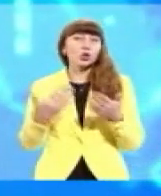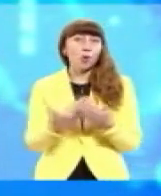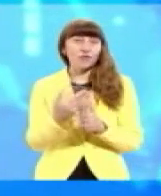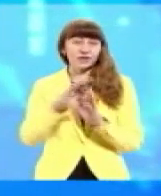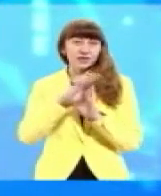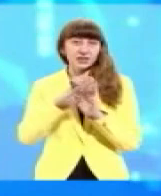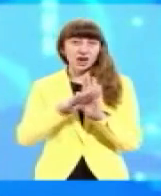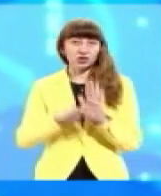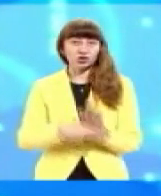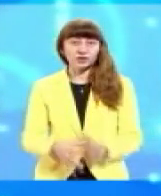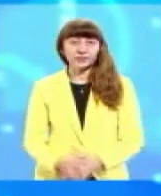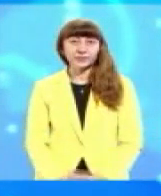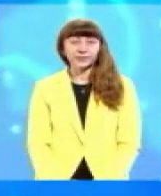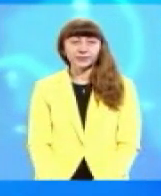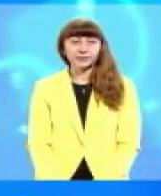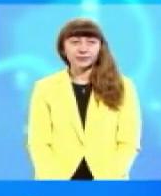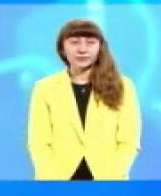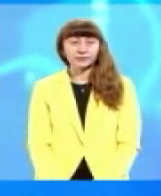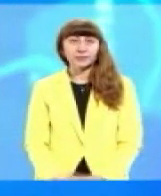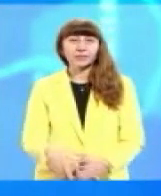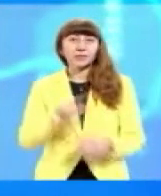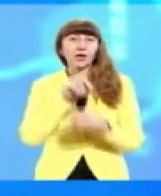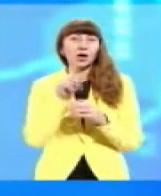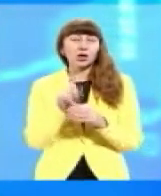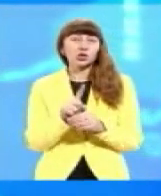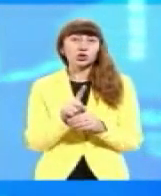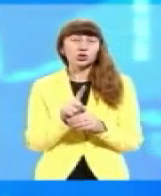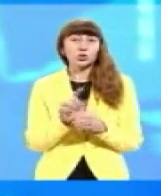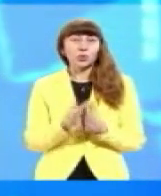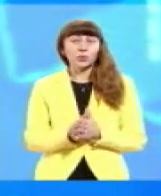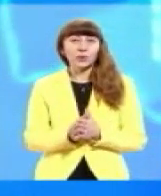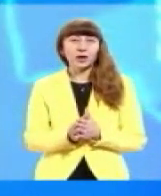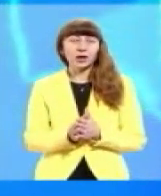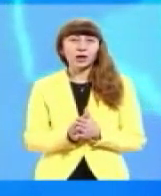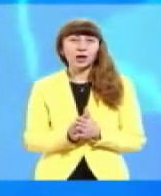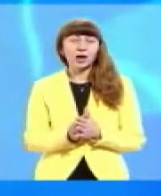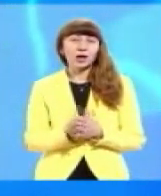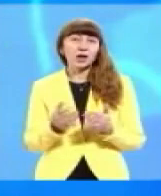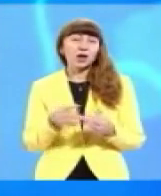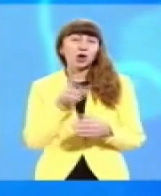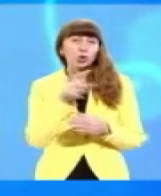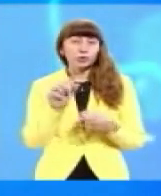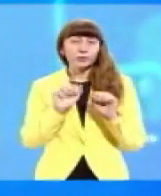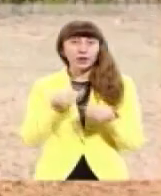бен тәуелсіздігімізді нығайту жолында жасалған маңызды қадам. Қостанайлықтар осындай пікірлерін білдіріп жатыр.